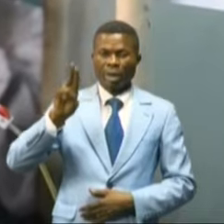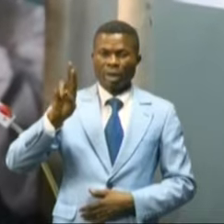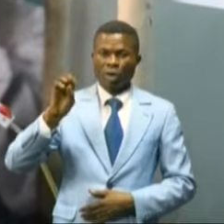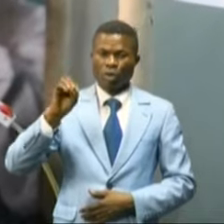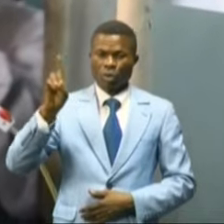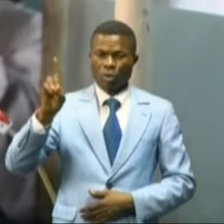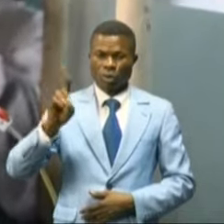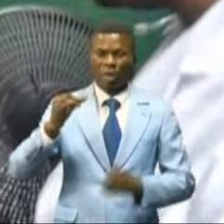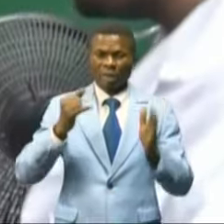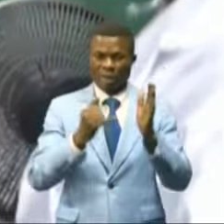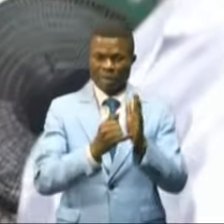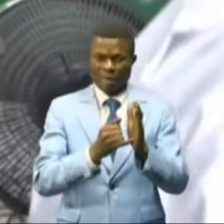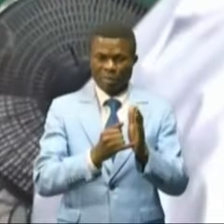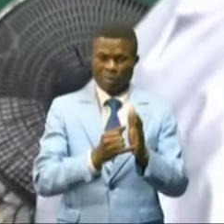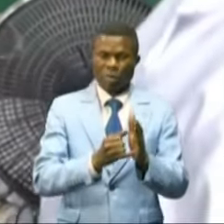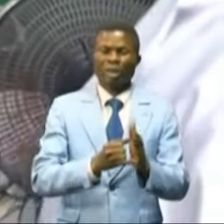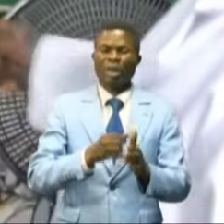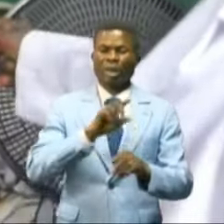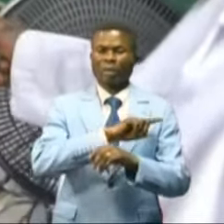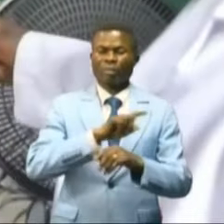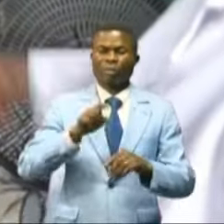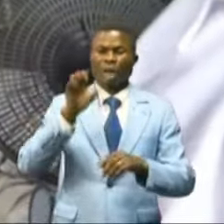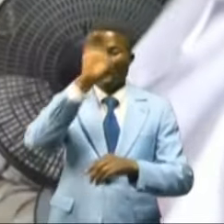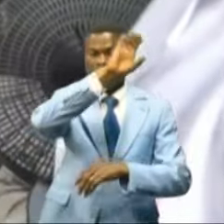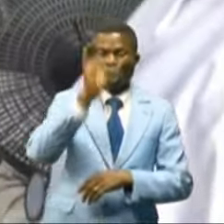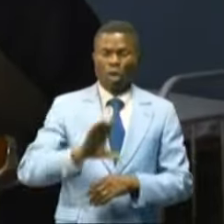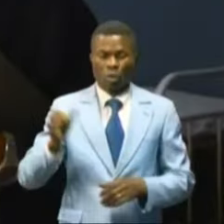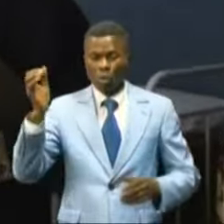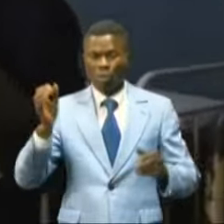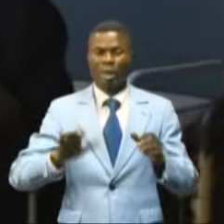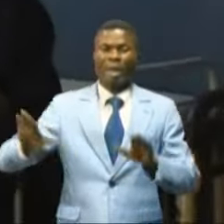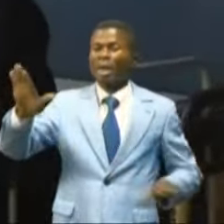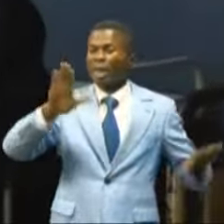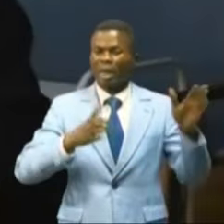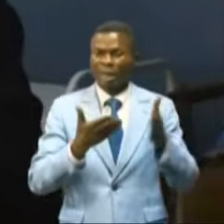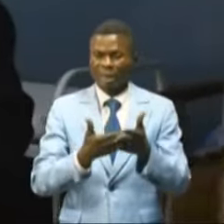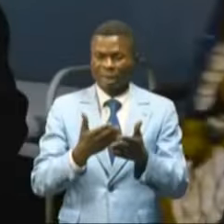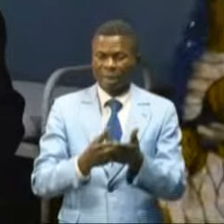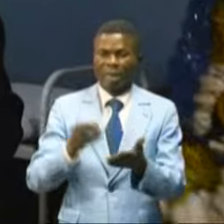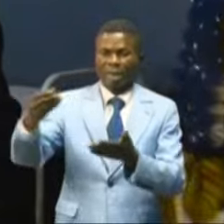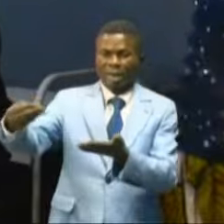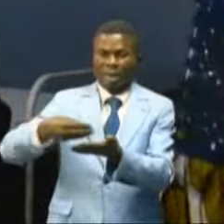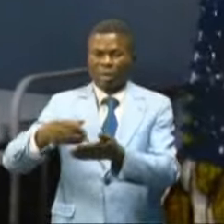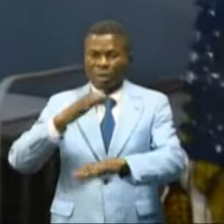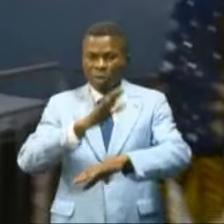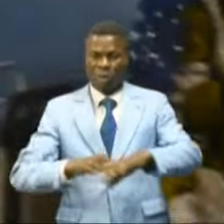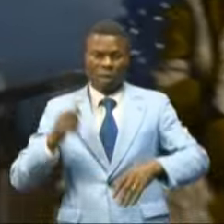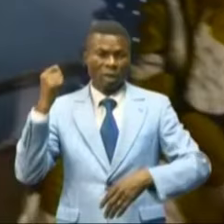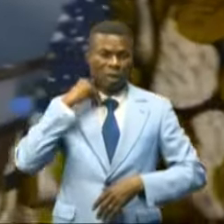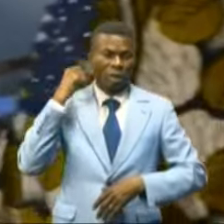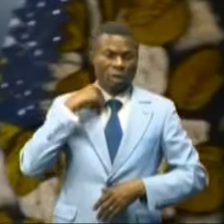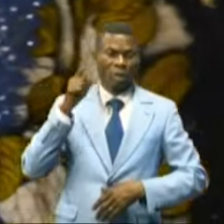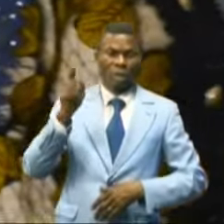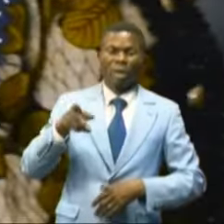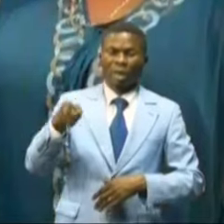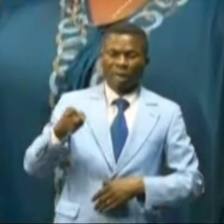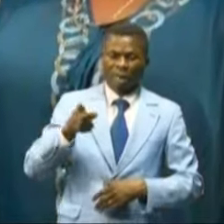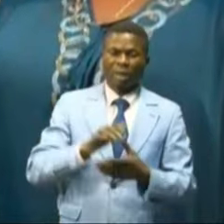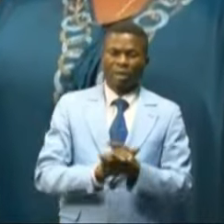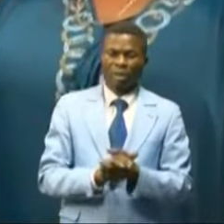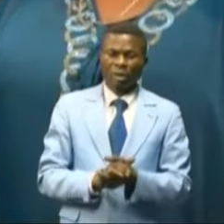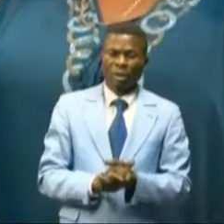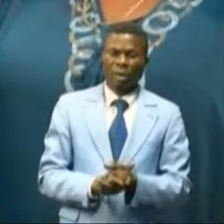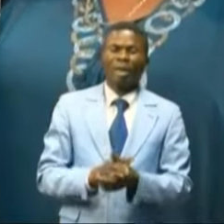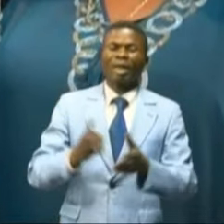2024, dans la commune de Lancélé, le directeur du Centre national de transfusion sanguine, le docteur Pacifique Missingi,